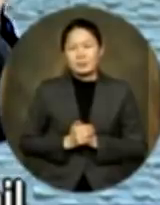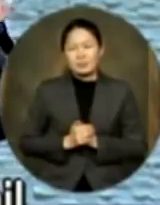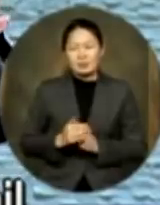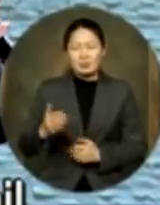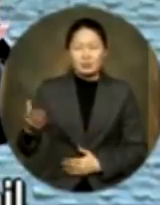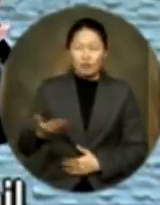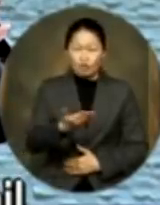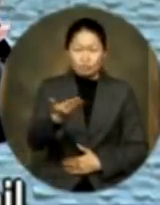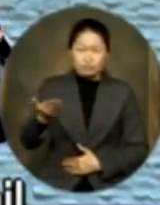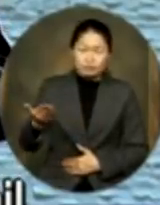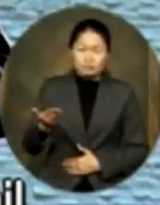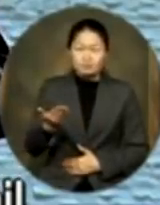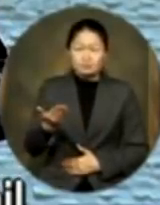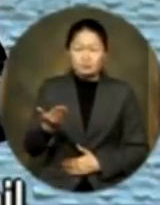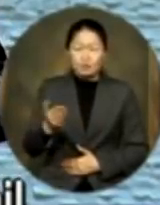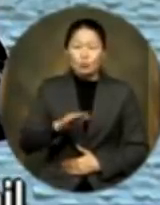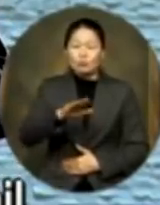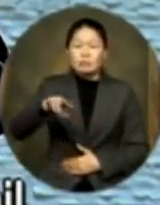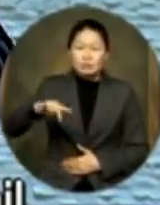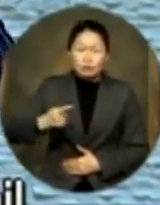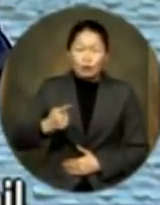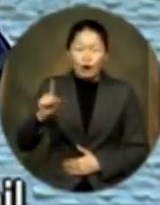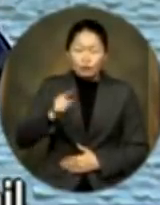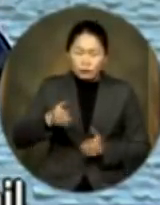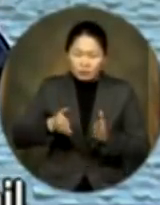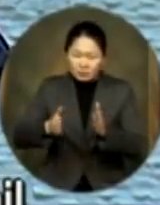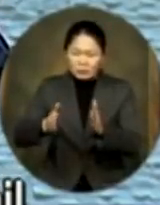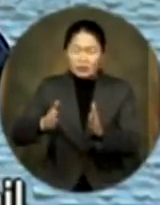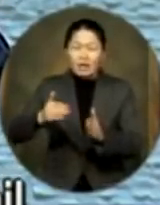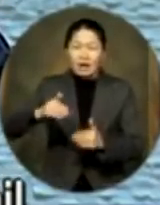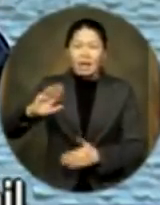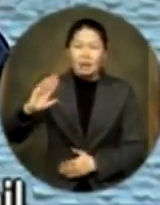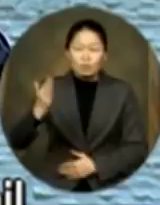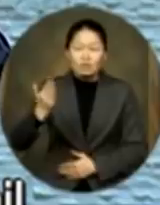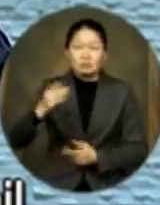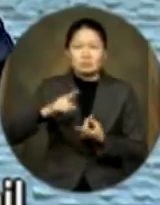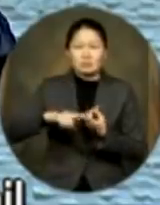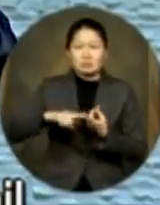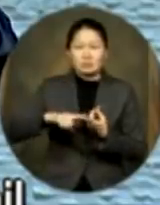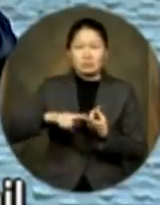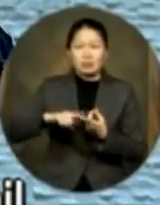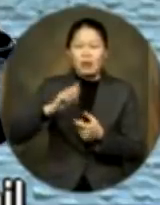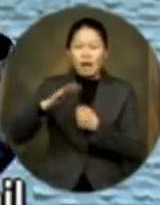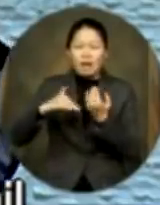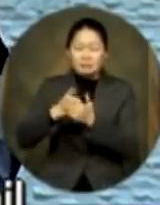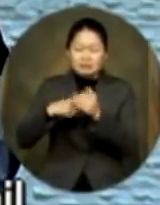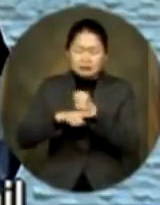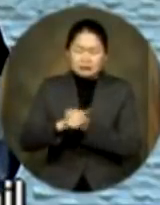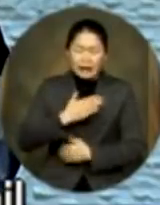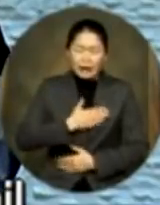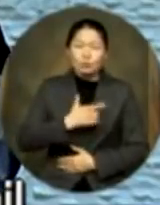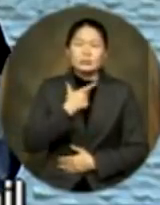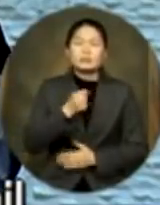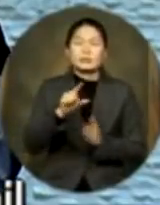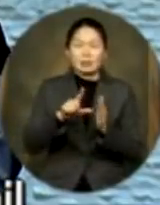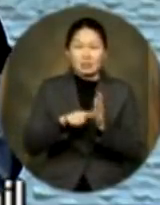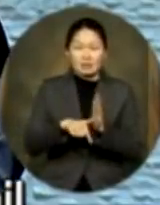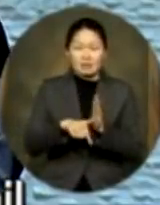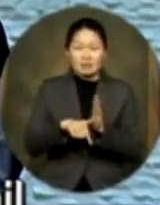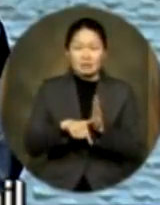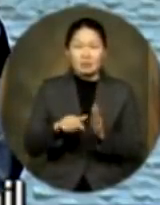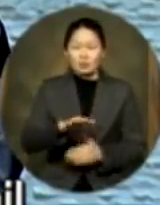성도 여러분 우리도 어떤 길을 가야 될지 하나님의 뜻을 알고 싶을 때